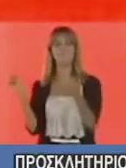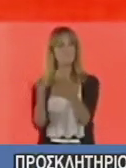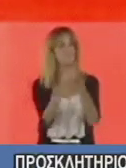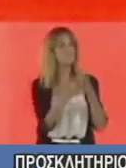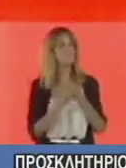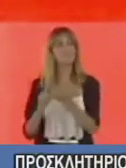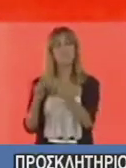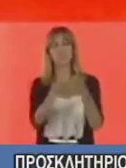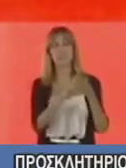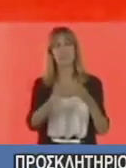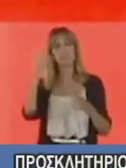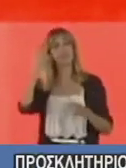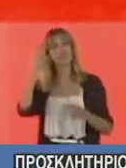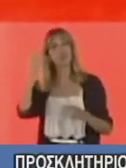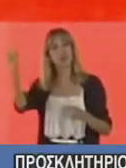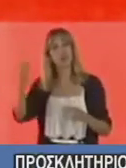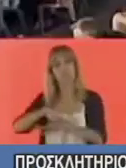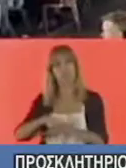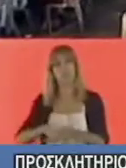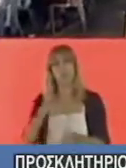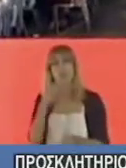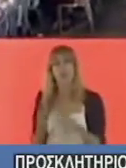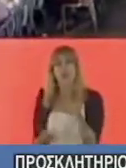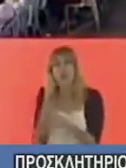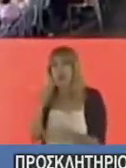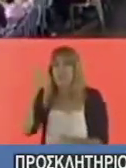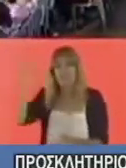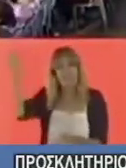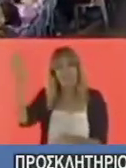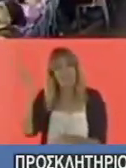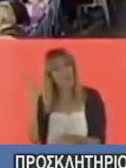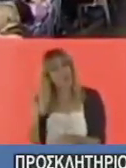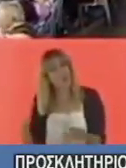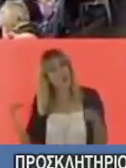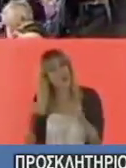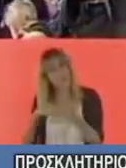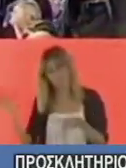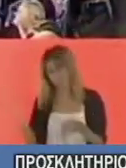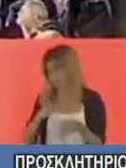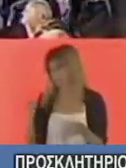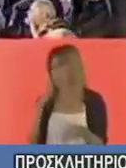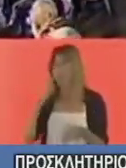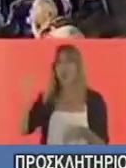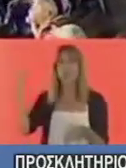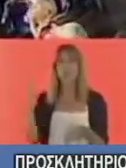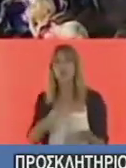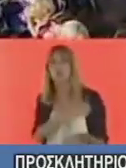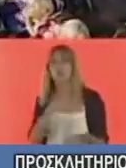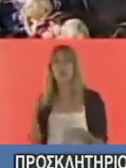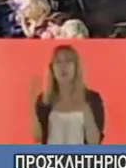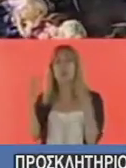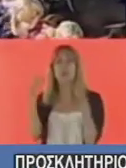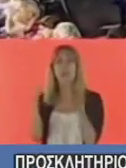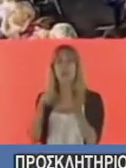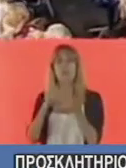ΣΥΡΙΖΑ εξήγηλε το νέο κεφάλαιο που ανοίγει για την αριστερά ο πρόεδρος του ΣΥΡΙΖΑ και αρχηγός της εξωματικής αντιπολίτευσης Αλέξης Τσίπρας,